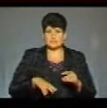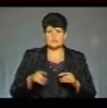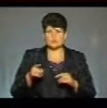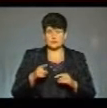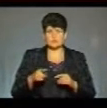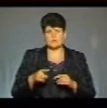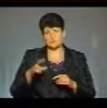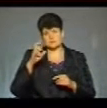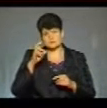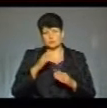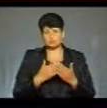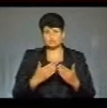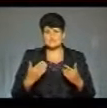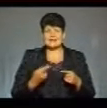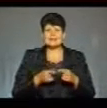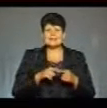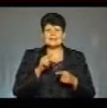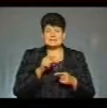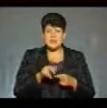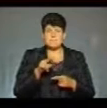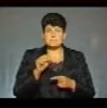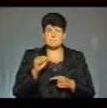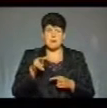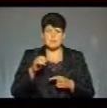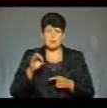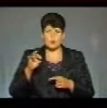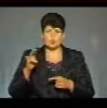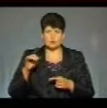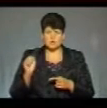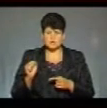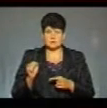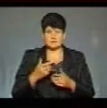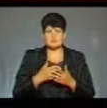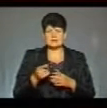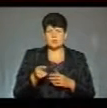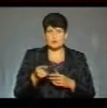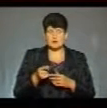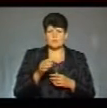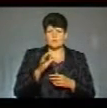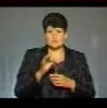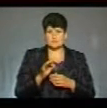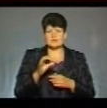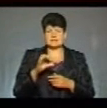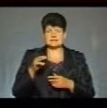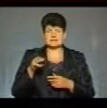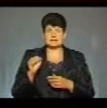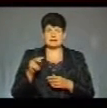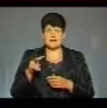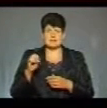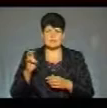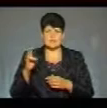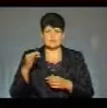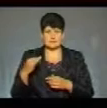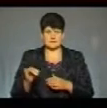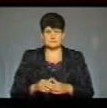музею Наталії Чеканової, ця палеонтологічна експозиція із приватної колекції тернополянина Олександра Сталенного. Бачила виставку